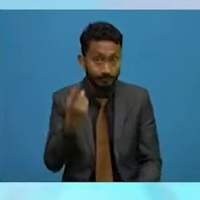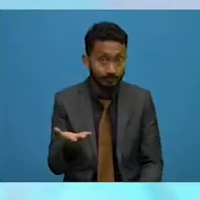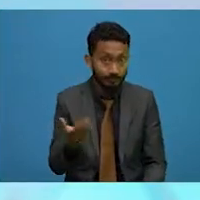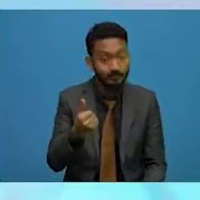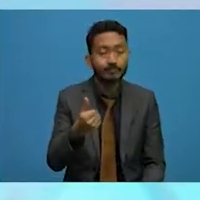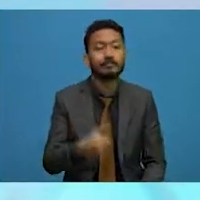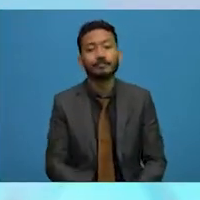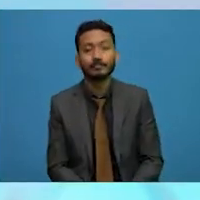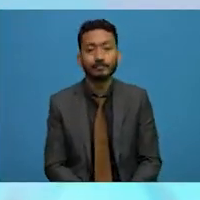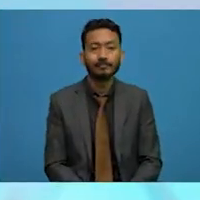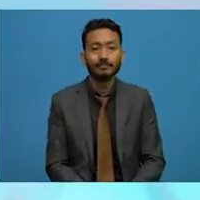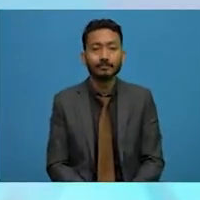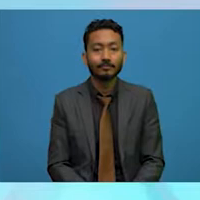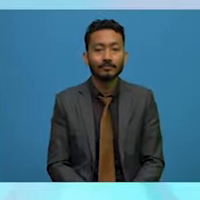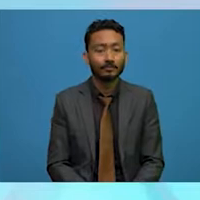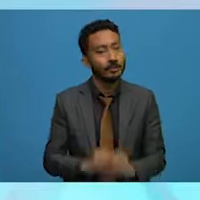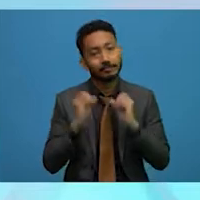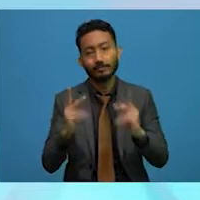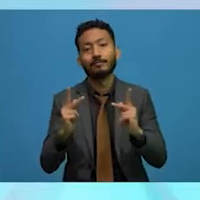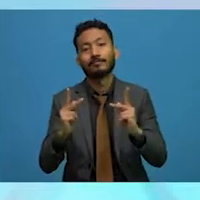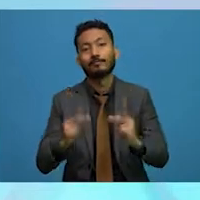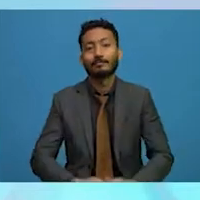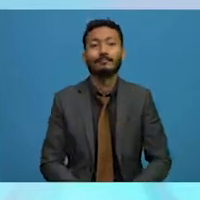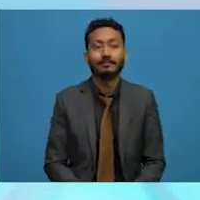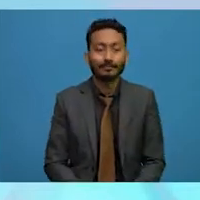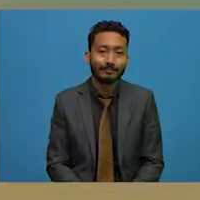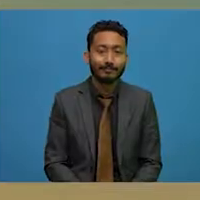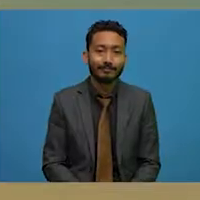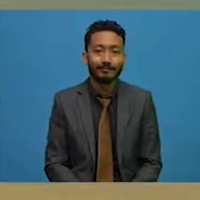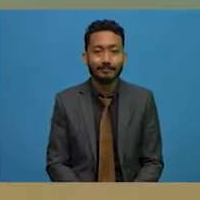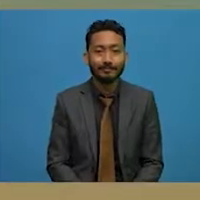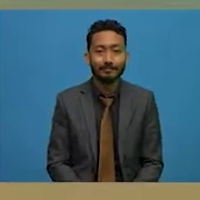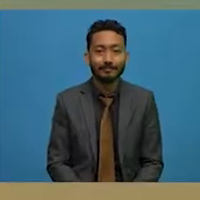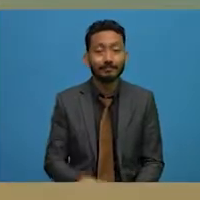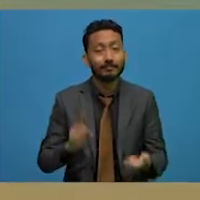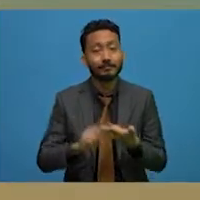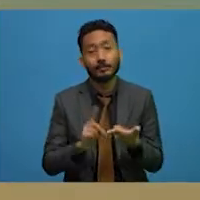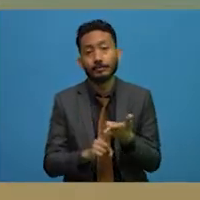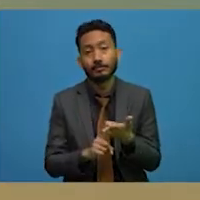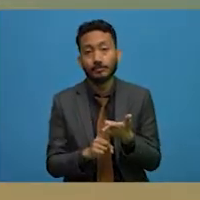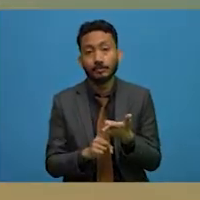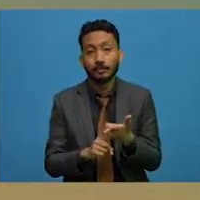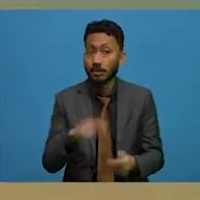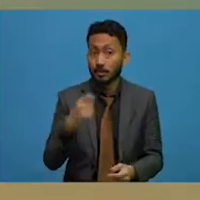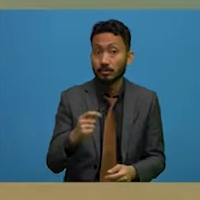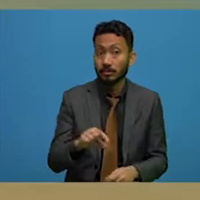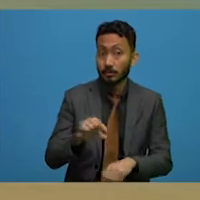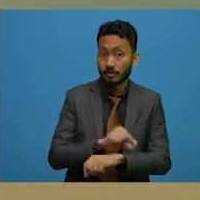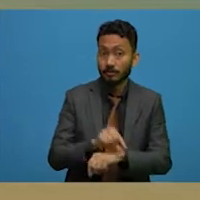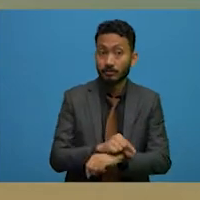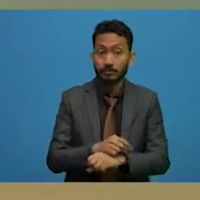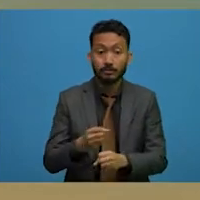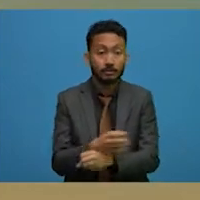Faham semua? Baiklah, mari kita teruskan. Ciri kedua, teks digunakan